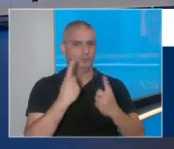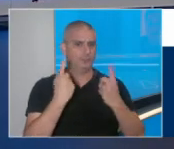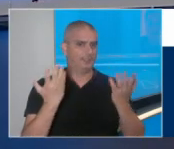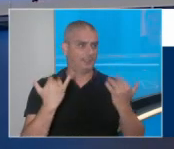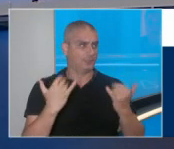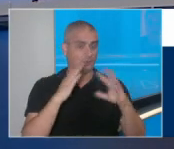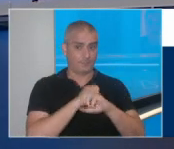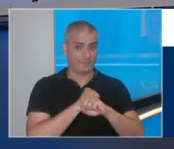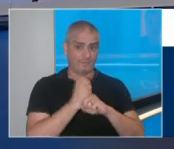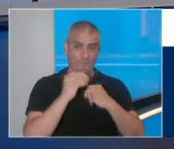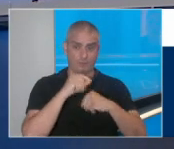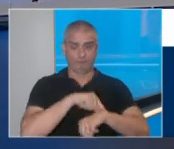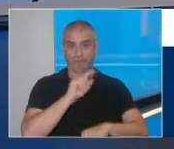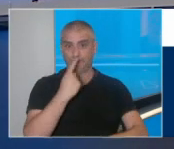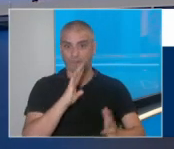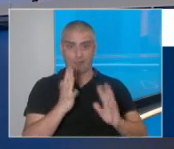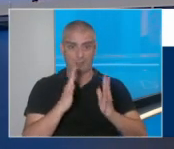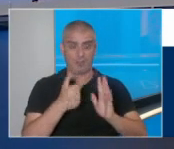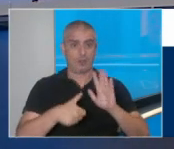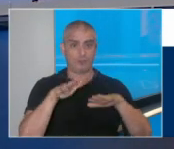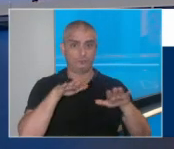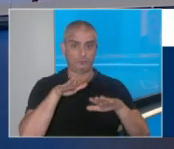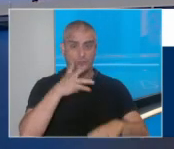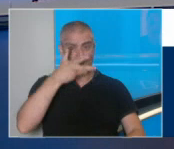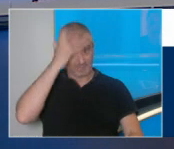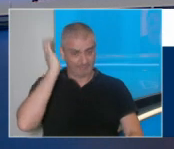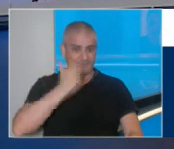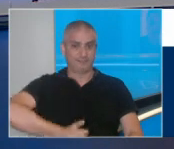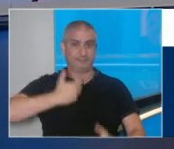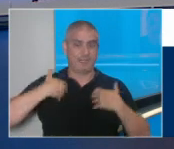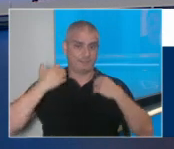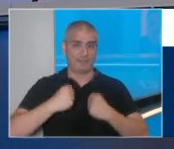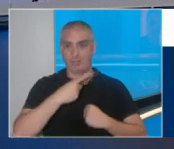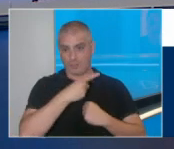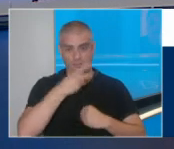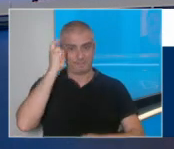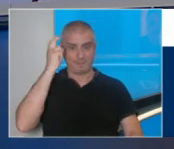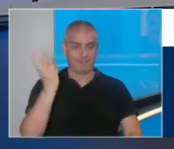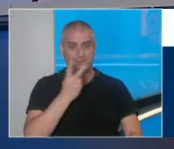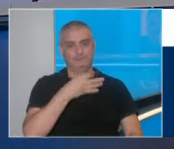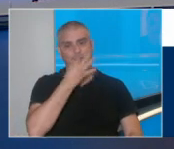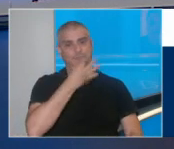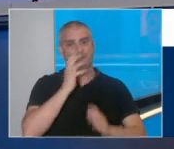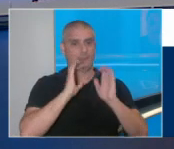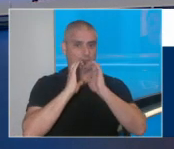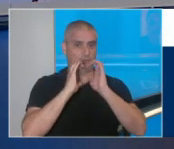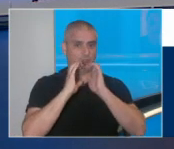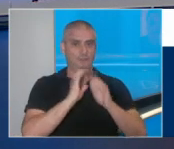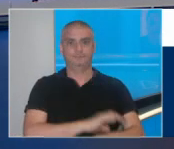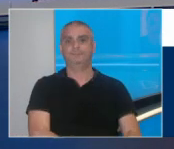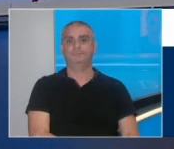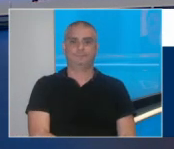לקרות הערב, בעוד שעה קלה, ראש הממשלה לפיד ושר הביטחון, בני גנץ, יתנו הצהרה לתקשורת.